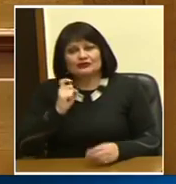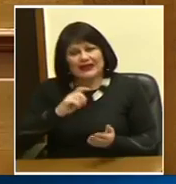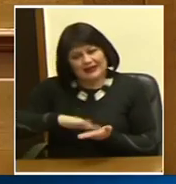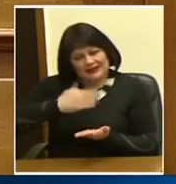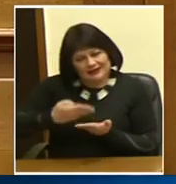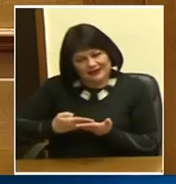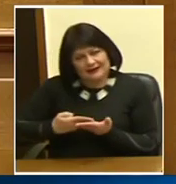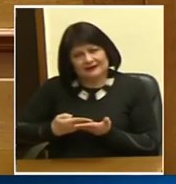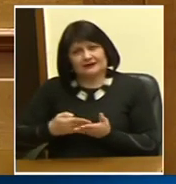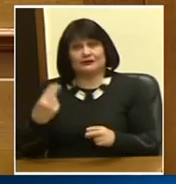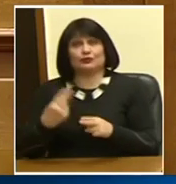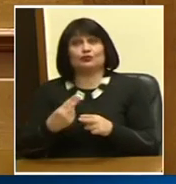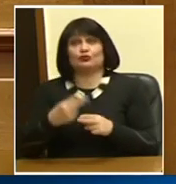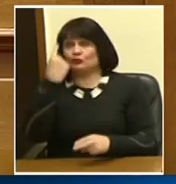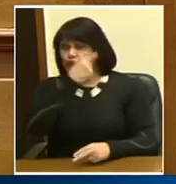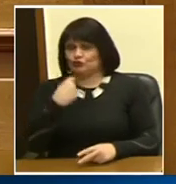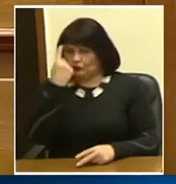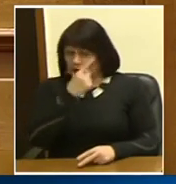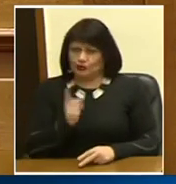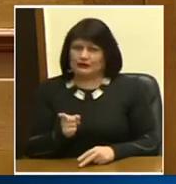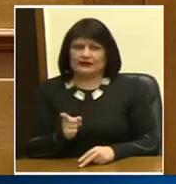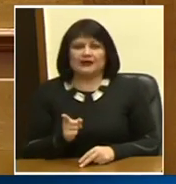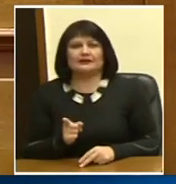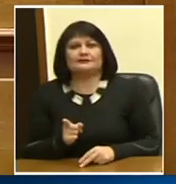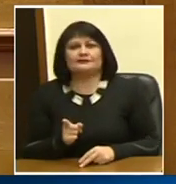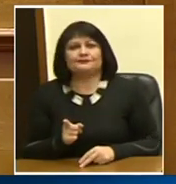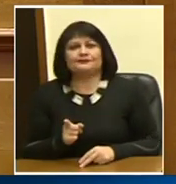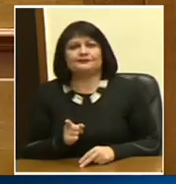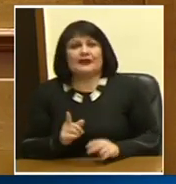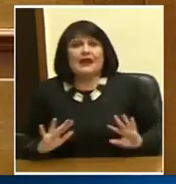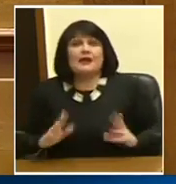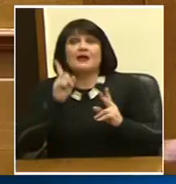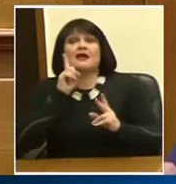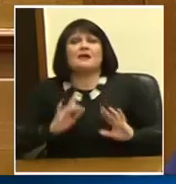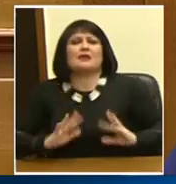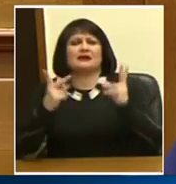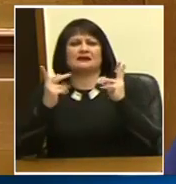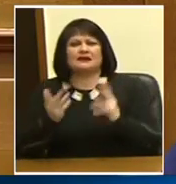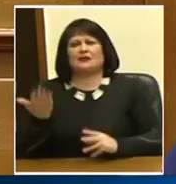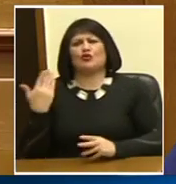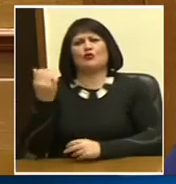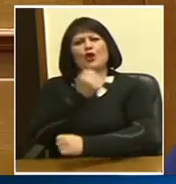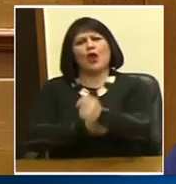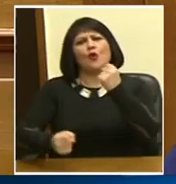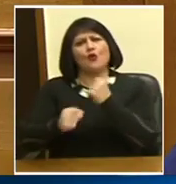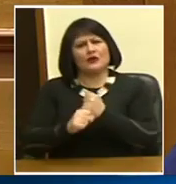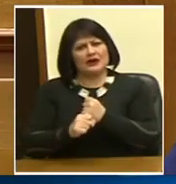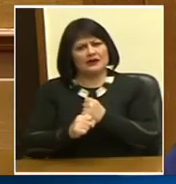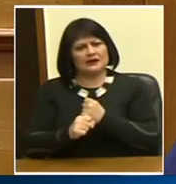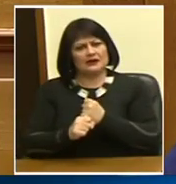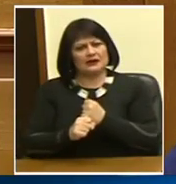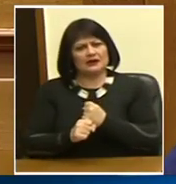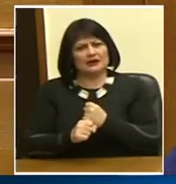μιας μεγάλης προσωπικότητας, μιας επαναστάτριας στις αρχές του προηγούμενου αιώνα, της